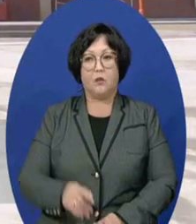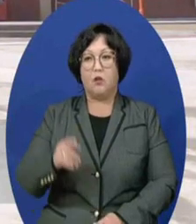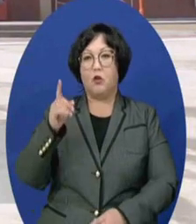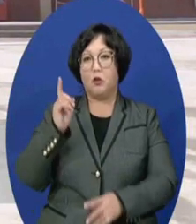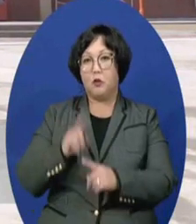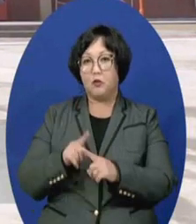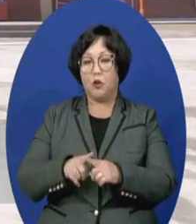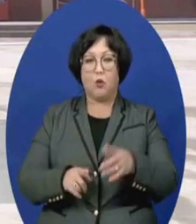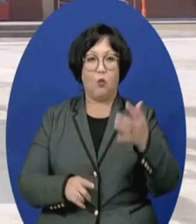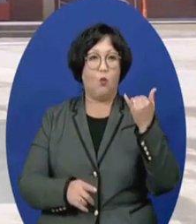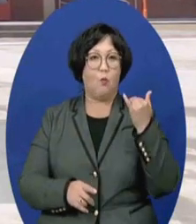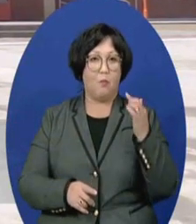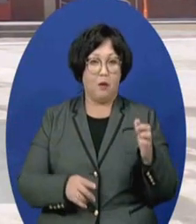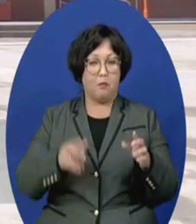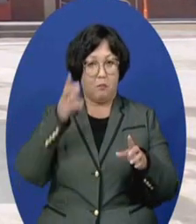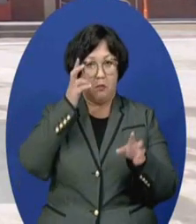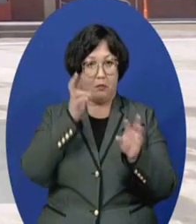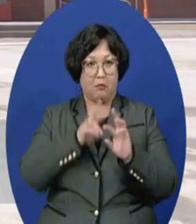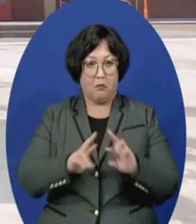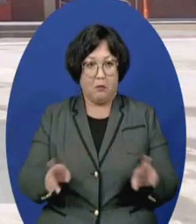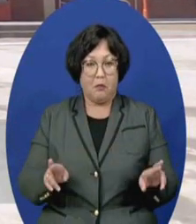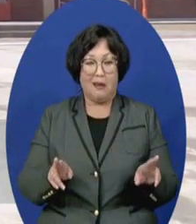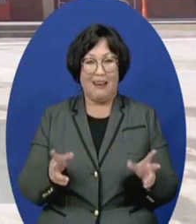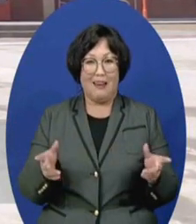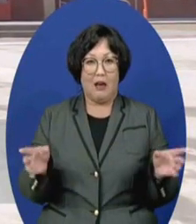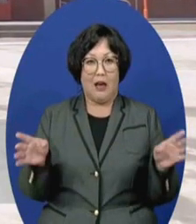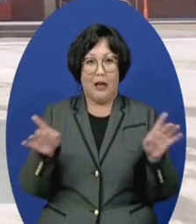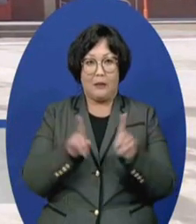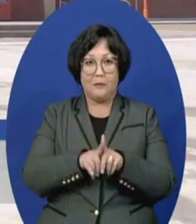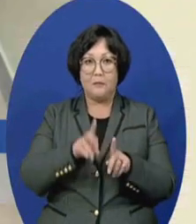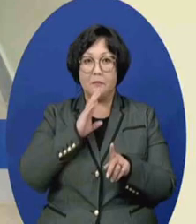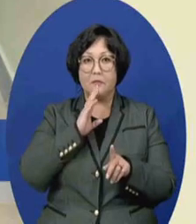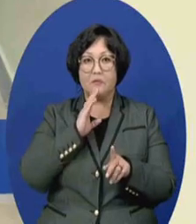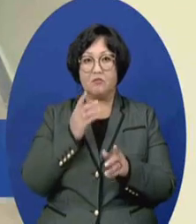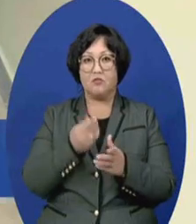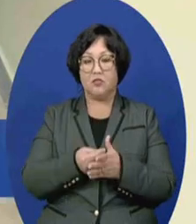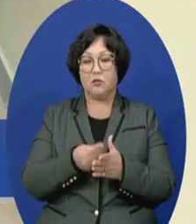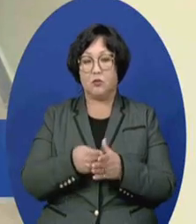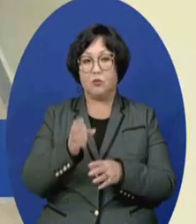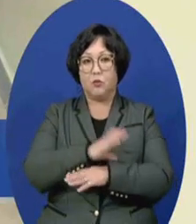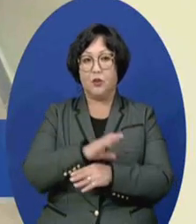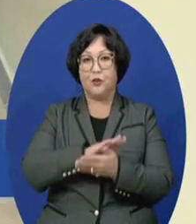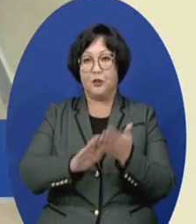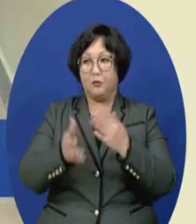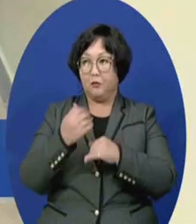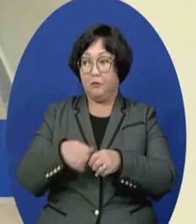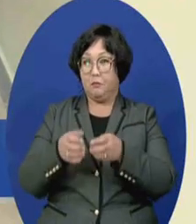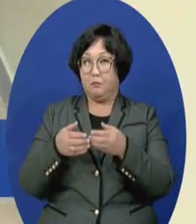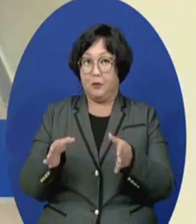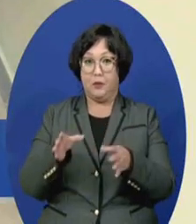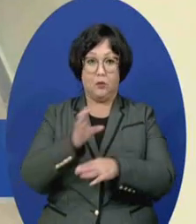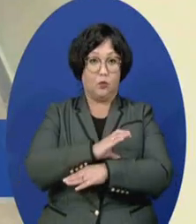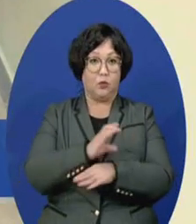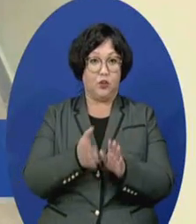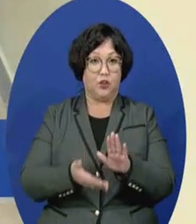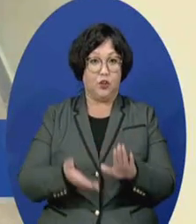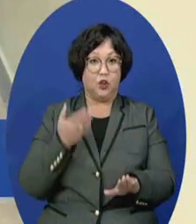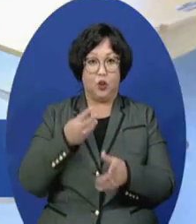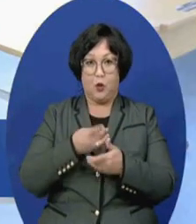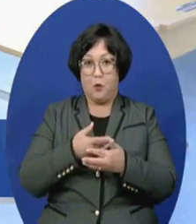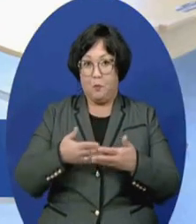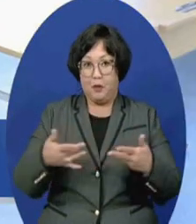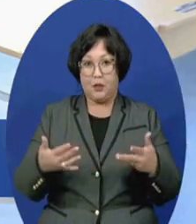Хот хөдөөгийн боловсролын ялгаа ижил төвшөнд очиж эхэлсний нэг жишээ энэ сургууль. Тухайлбал шинээр ашиглалтад орж байгаа энэ сургууль орчин үеийн